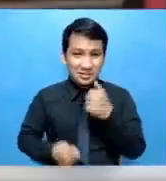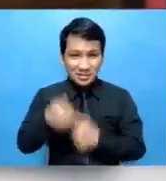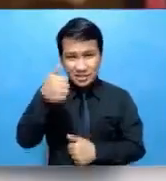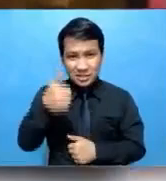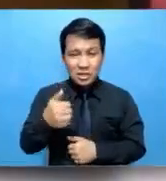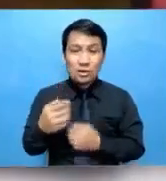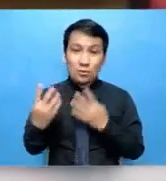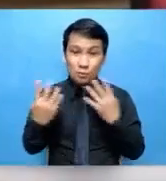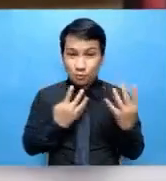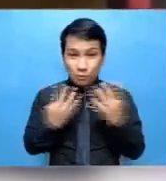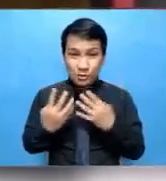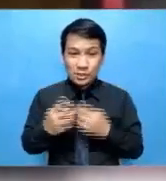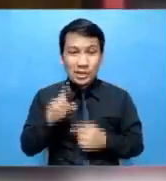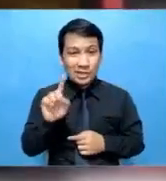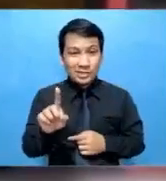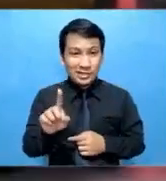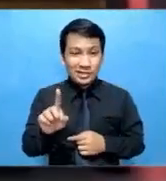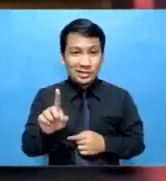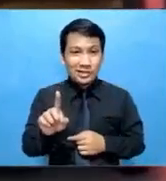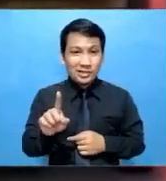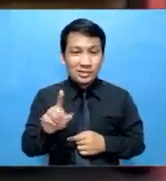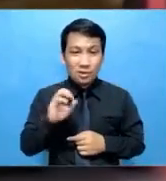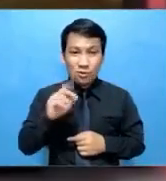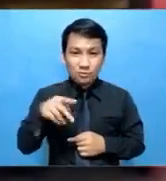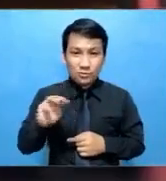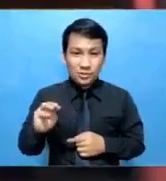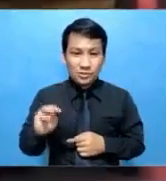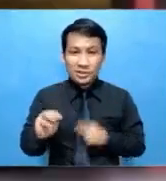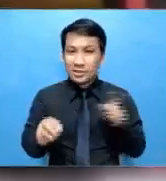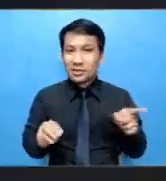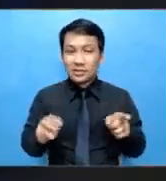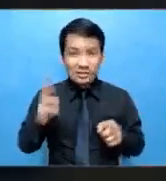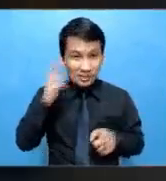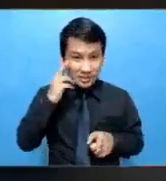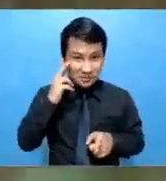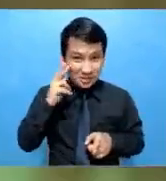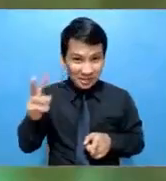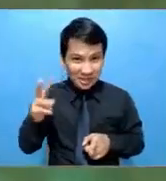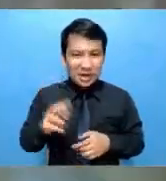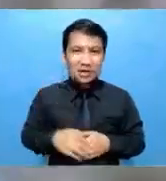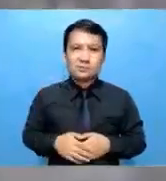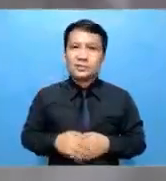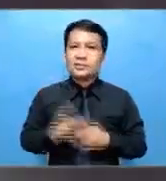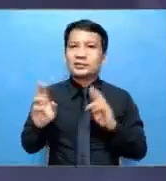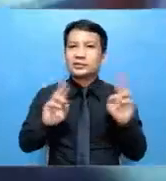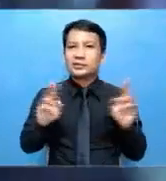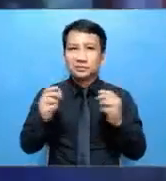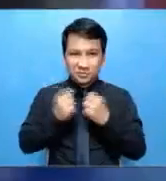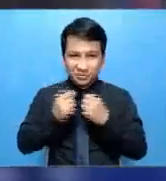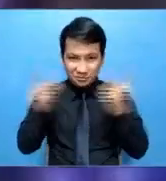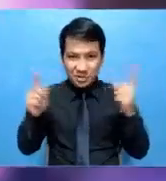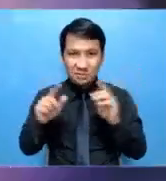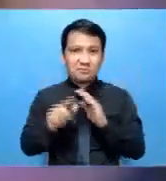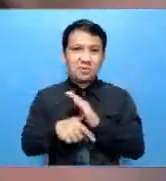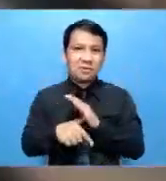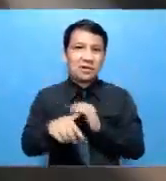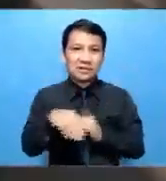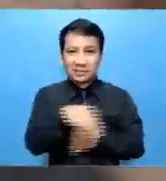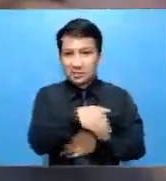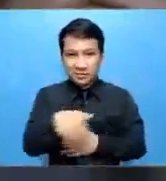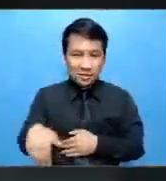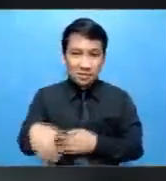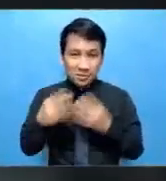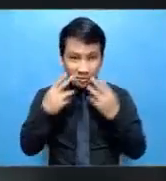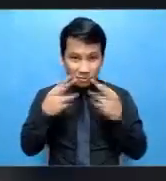kasi ng isa sa mga juke bosses at OPM king na si Ray Valera. Abangan nyo na lang ang surprises mamayang gabi. Mapapanood